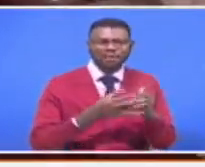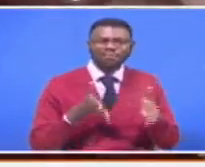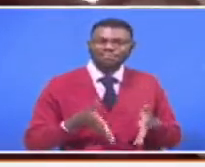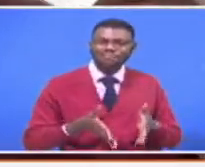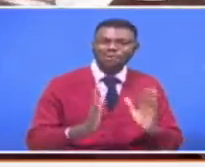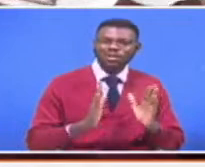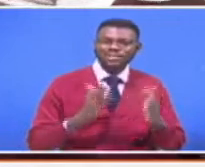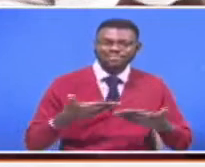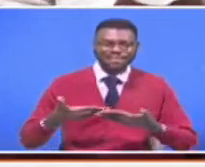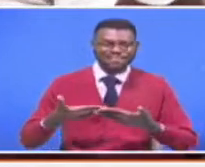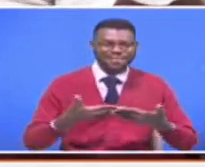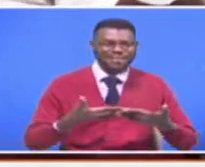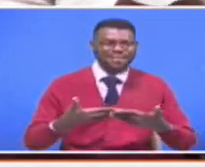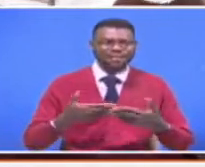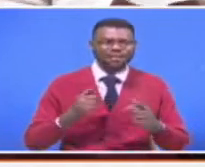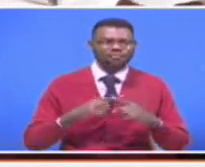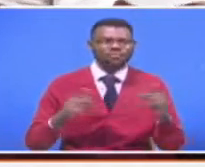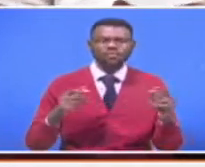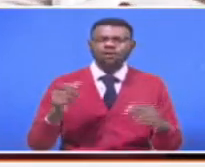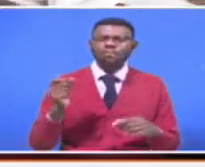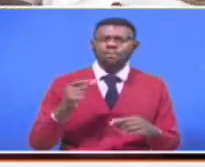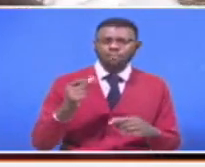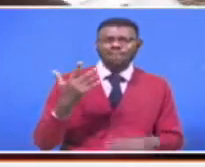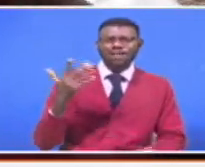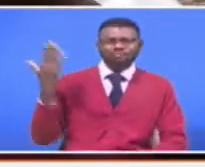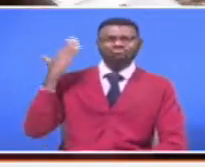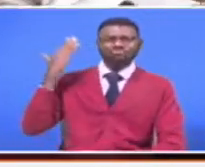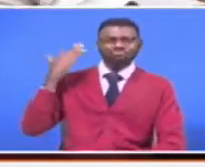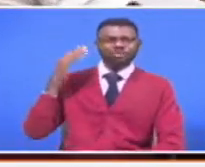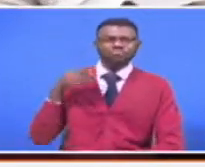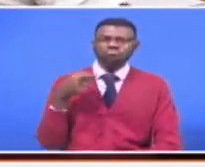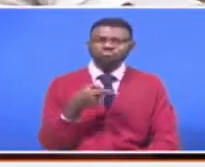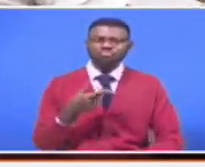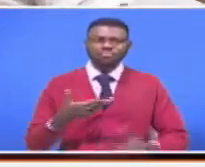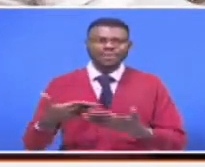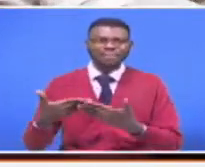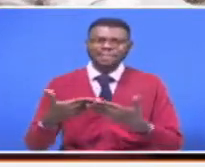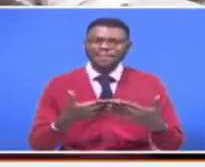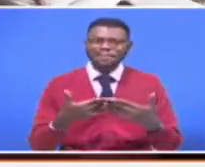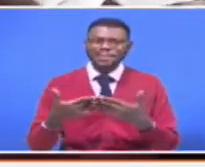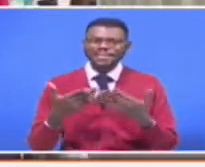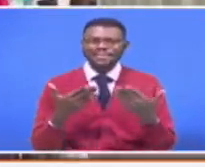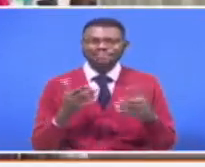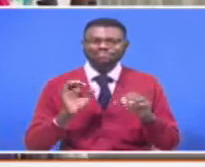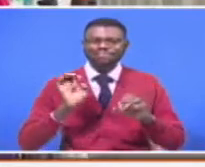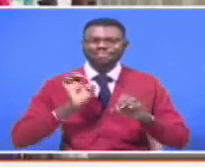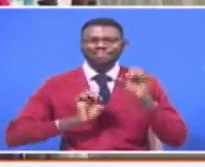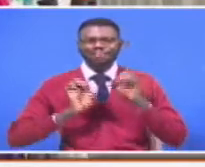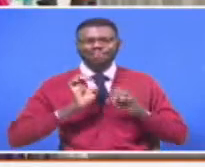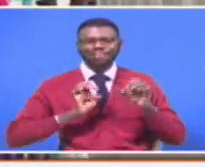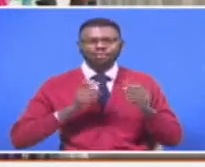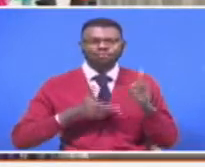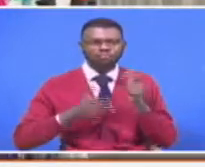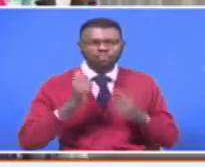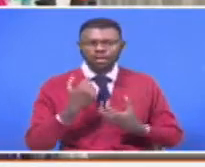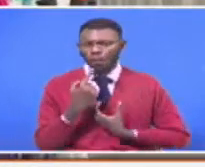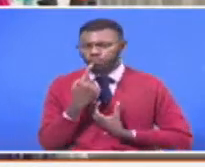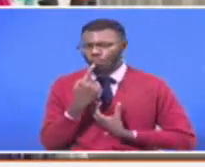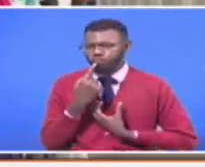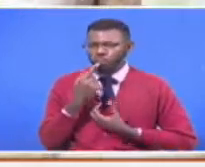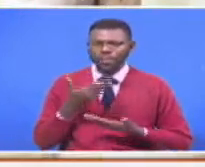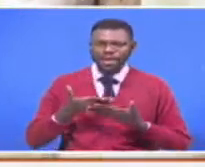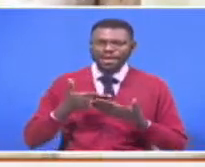mtoto ila miezi 5 iliyopita. Mwanawe angali anategemea maziwa ya mama kwa ukuaji wa mwili na